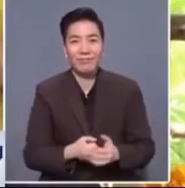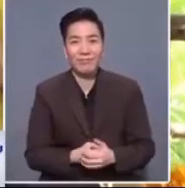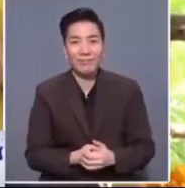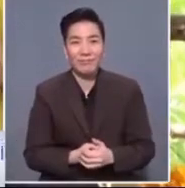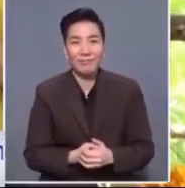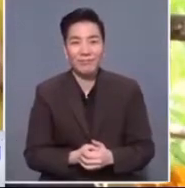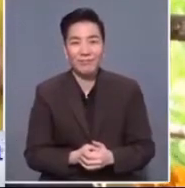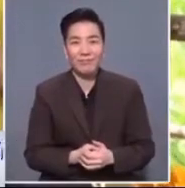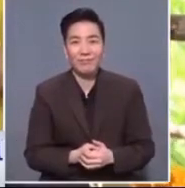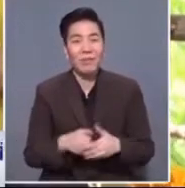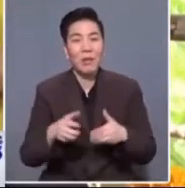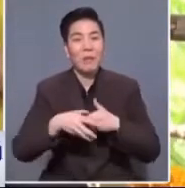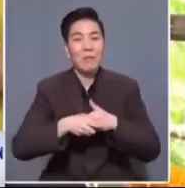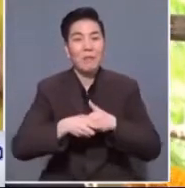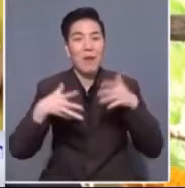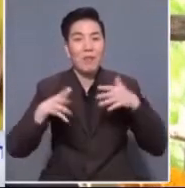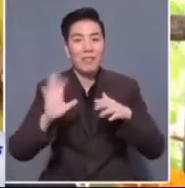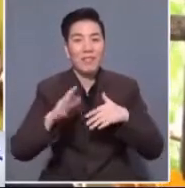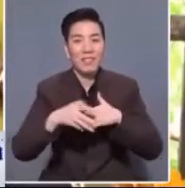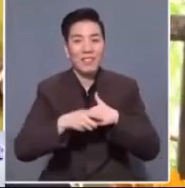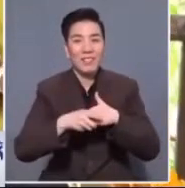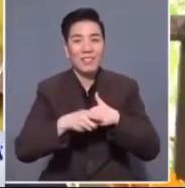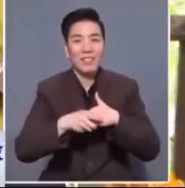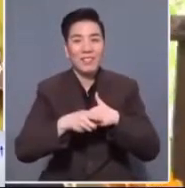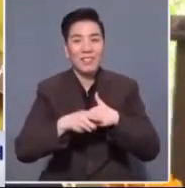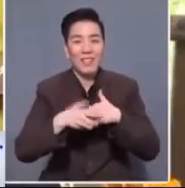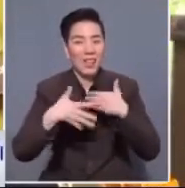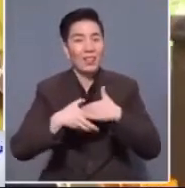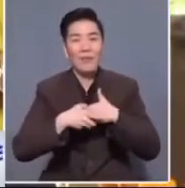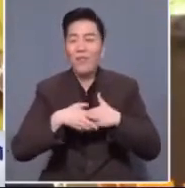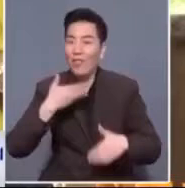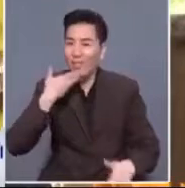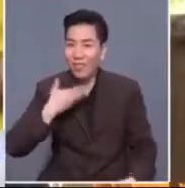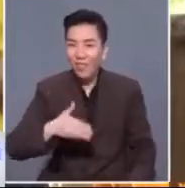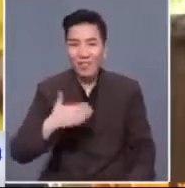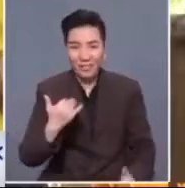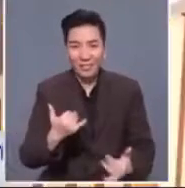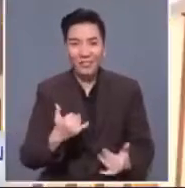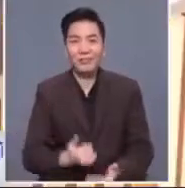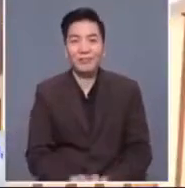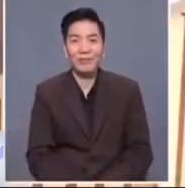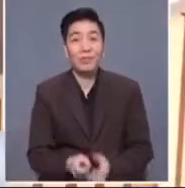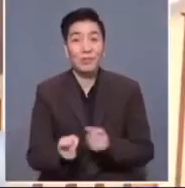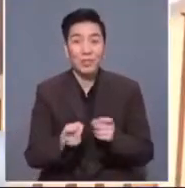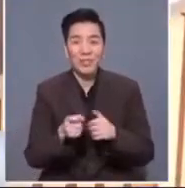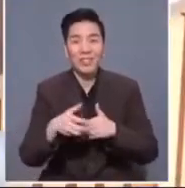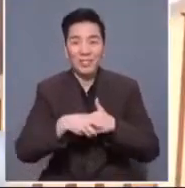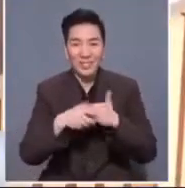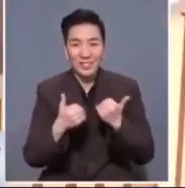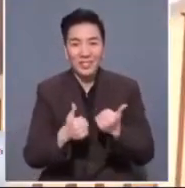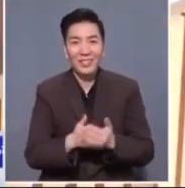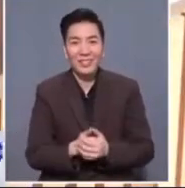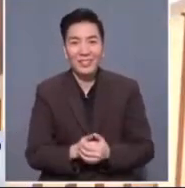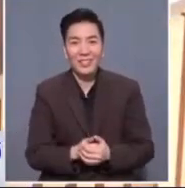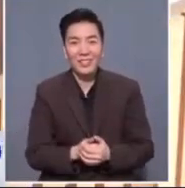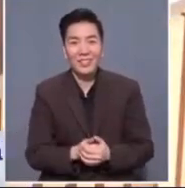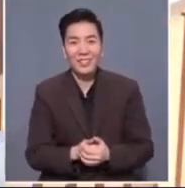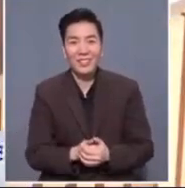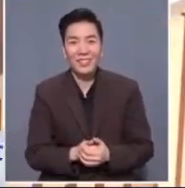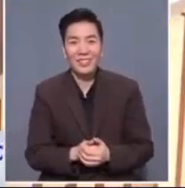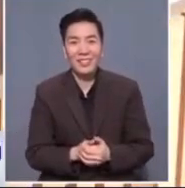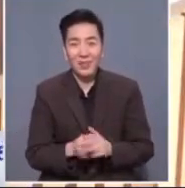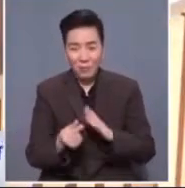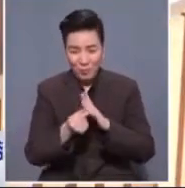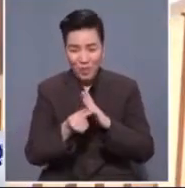ครับไม่ต้องปล่อยนะฮะ จับแล้วจับเลย จับเลยครับผู้จัดการครับไม่ปล่อยนะครับ ผู้จัดการดูแหวนด้วยเหลือ ม ัน เราจ